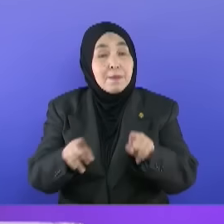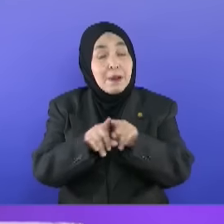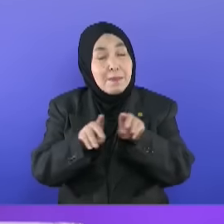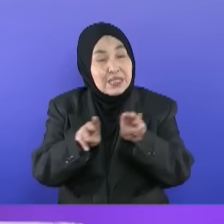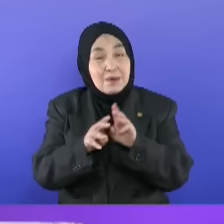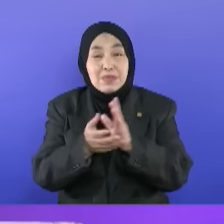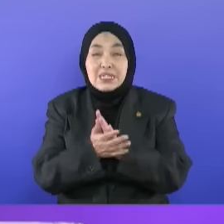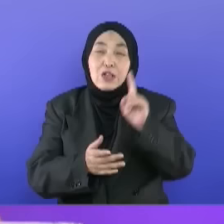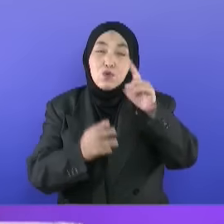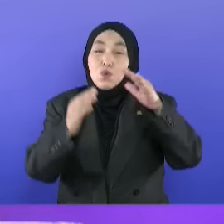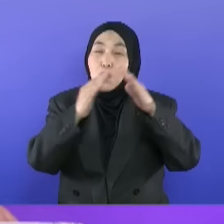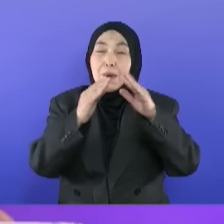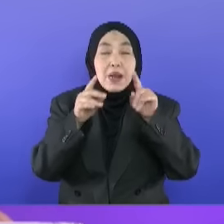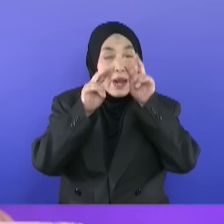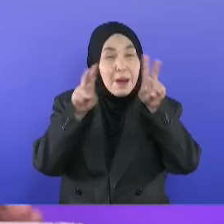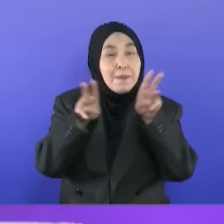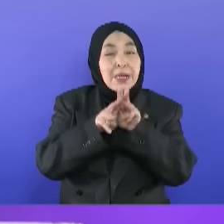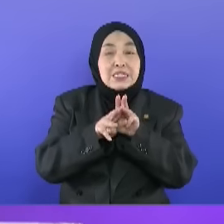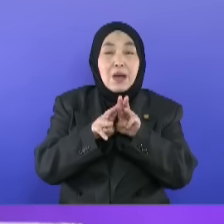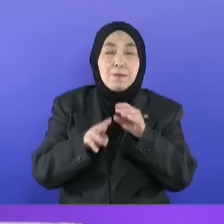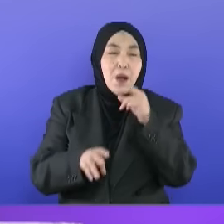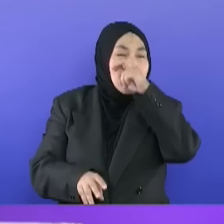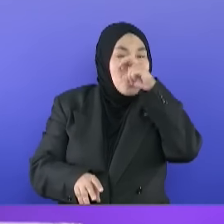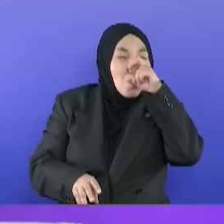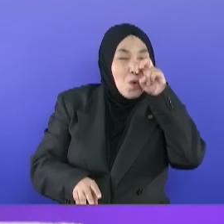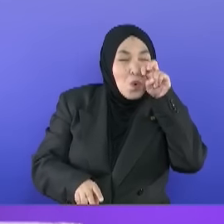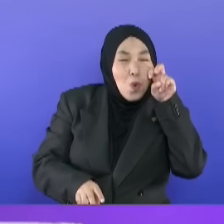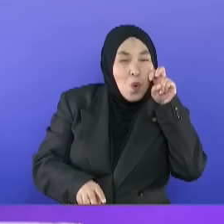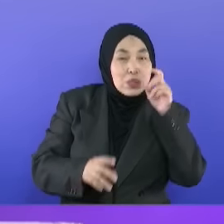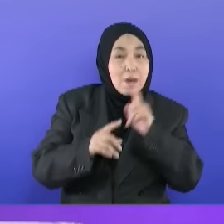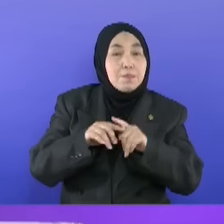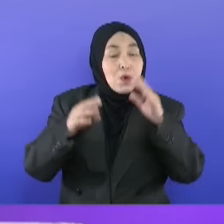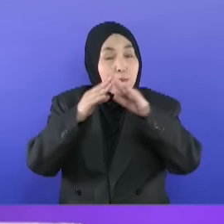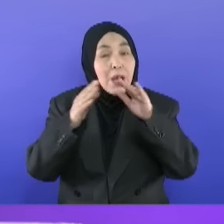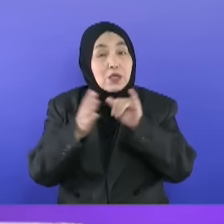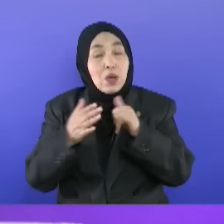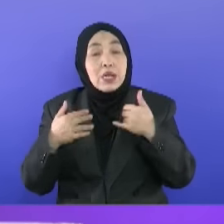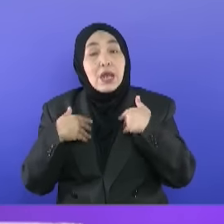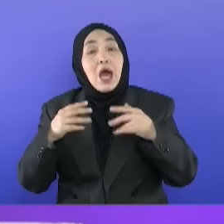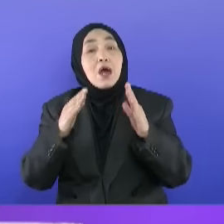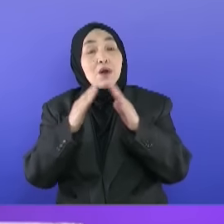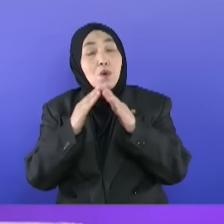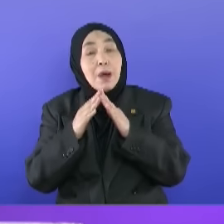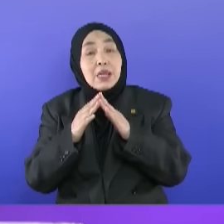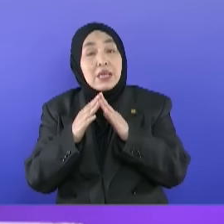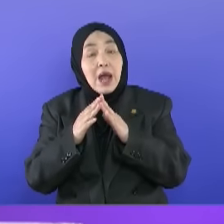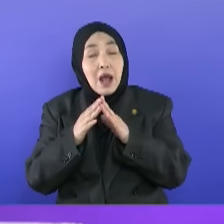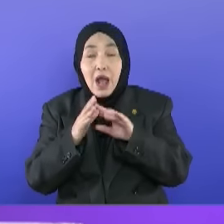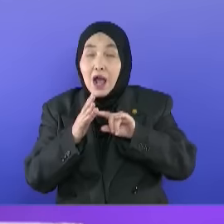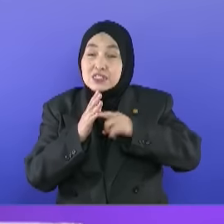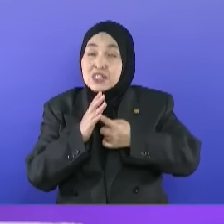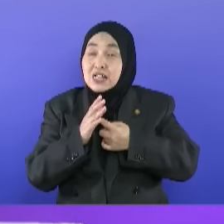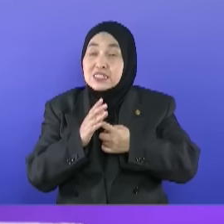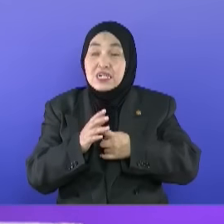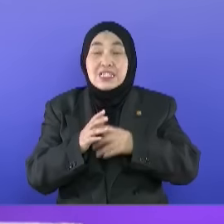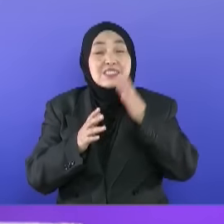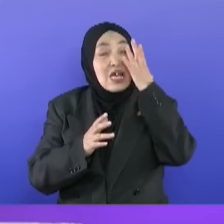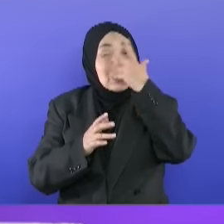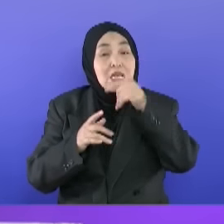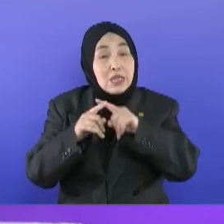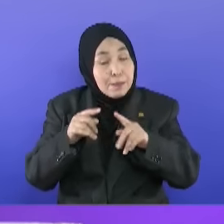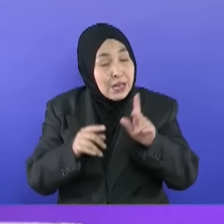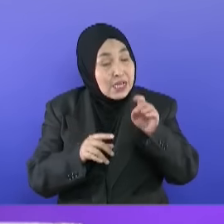satu rumahlah ustaz ya. Nampak macam apa buruk aje tapi rumah itu adalah rumah yang asalnya cantik. Maka kesannya ialah